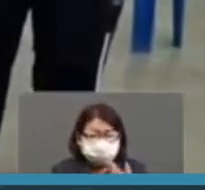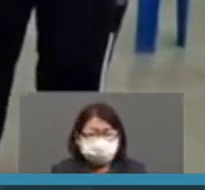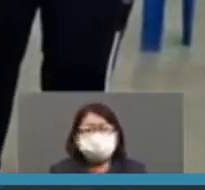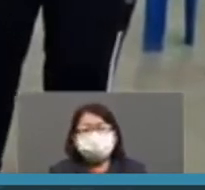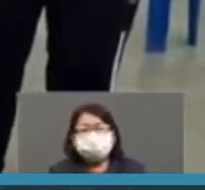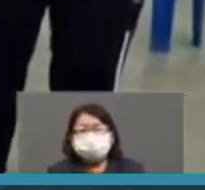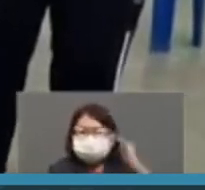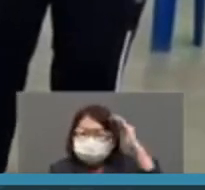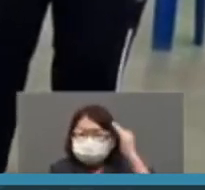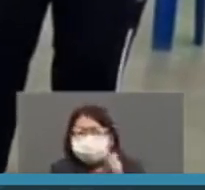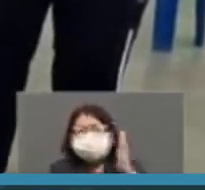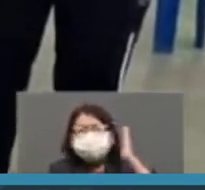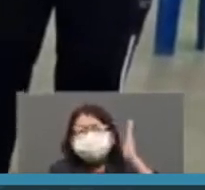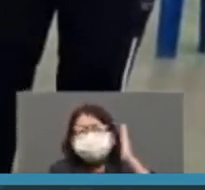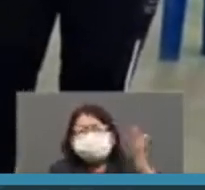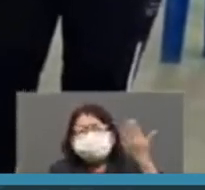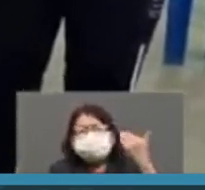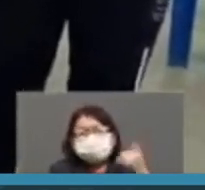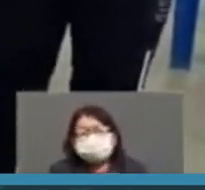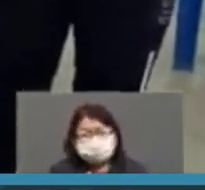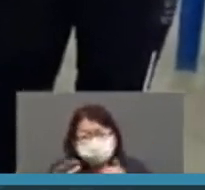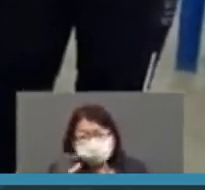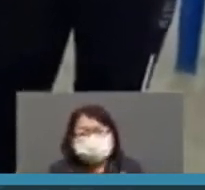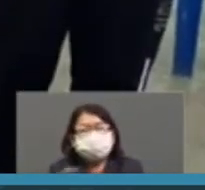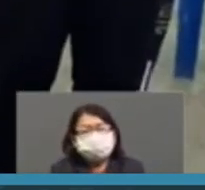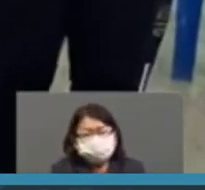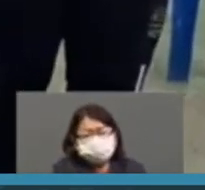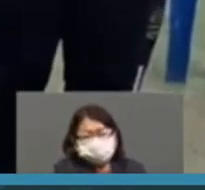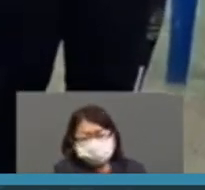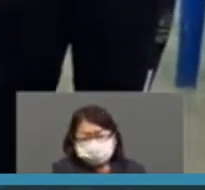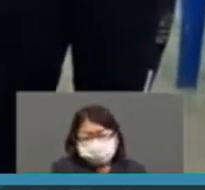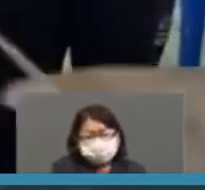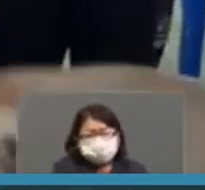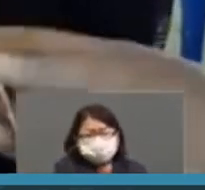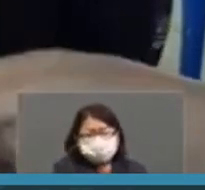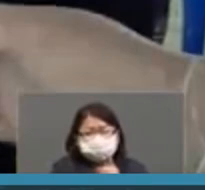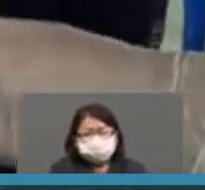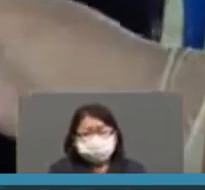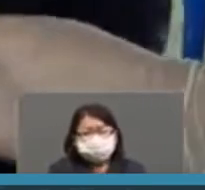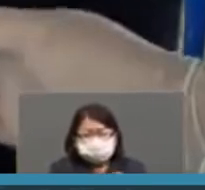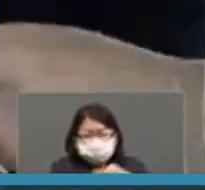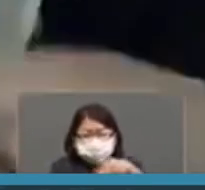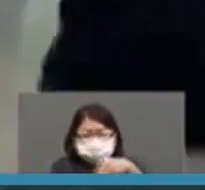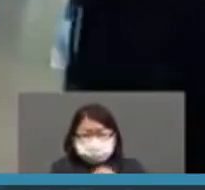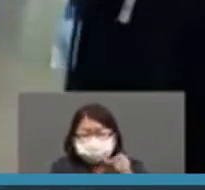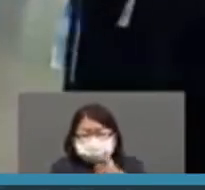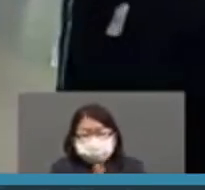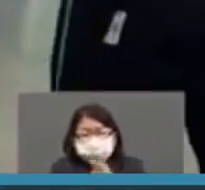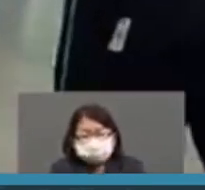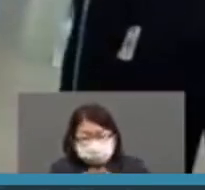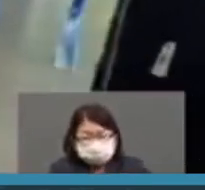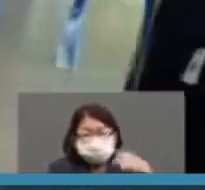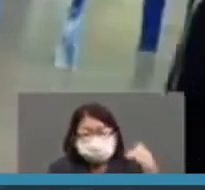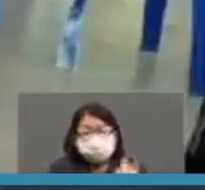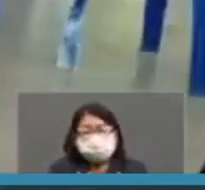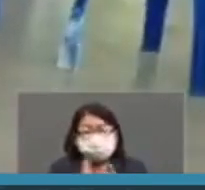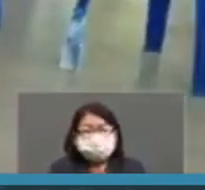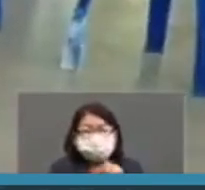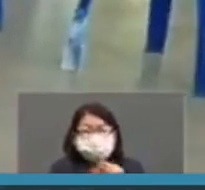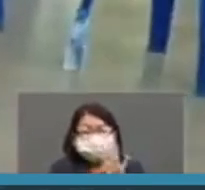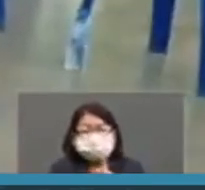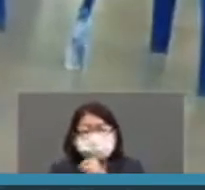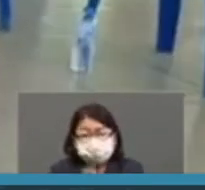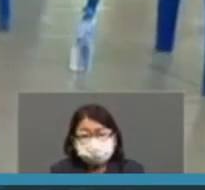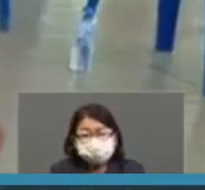ม2565เนื่องจากมีพฤติกรรมเกี่ยวข้องกับยาเสพติดก่อนถูกดำเนินคดีในข้อหามียาเสพติดไว้ในครอบคร